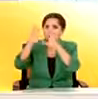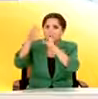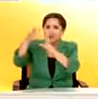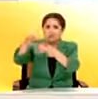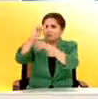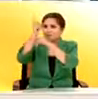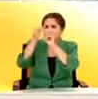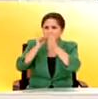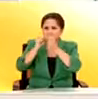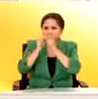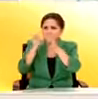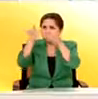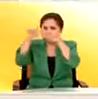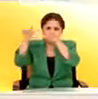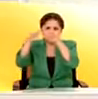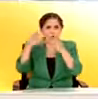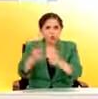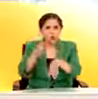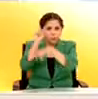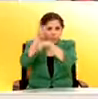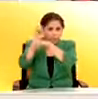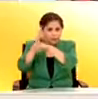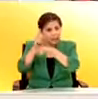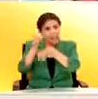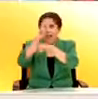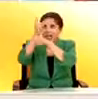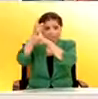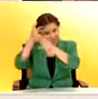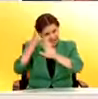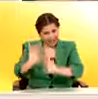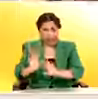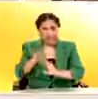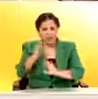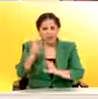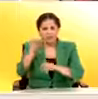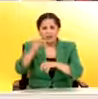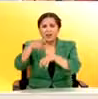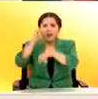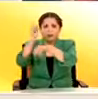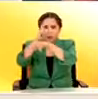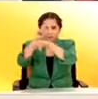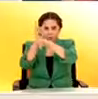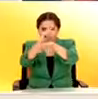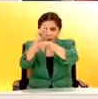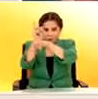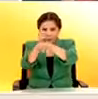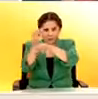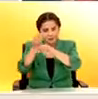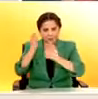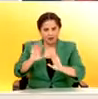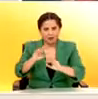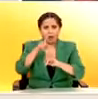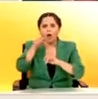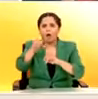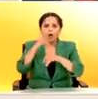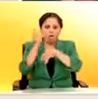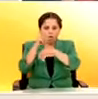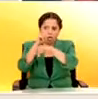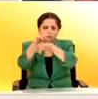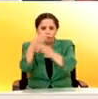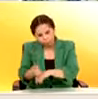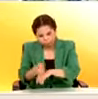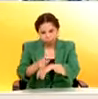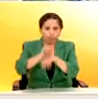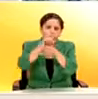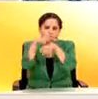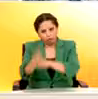कोशिश कर रहे थे। ड्रोन उड़ते थे, कुछ पल संतुलन में रहते थे, फिर अचानक जमीन पर गिर पड़ते